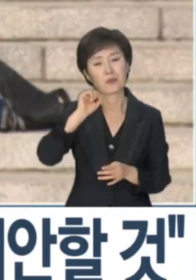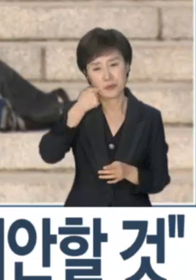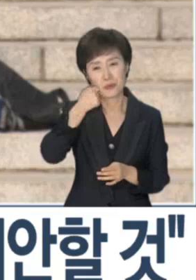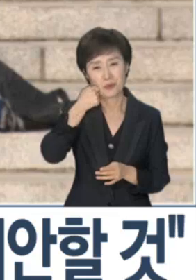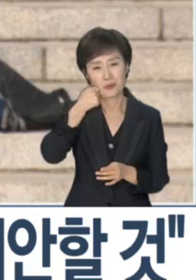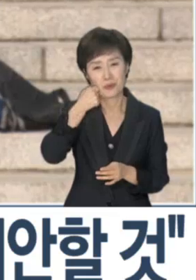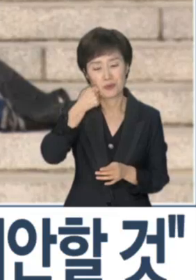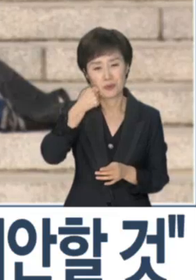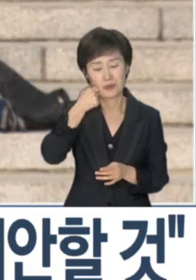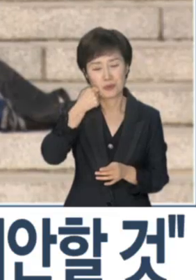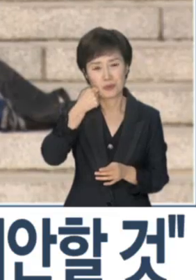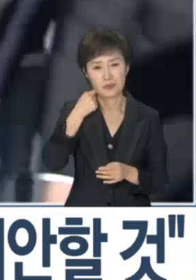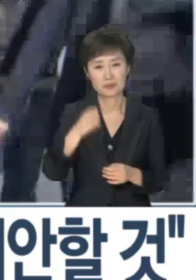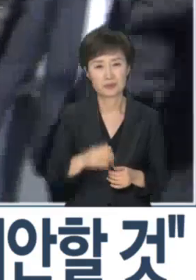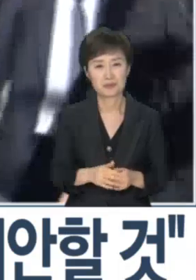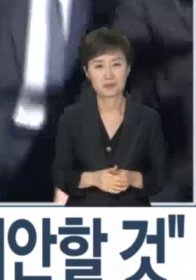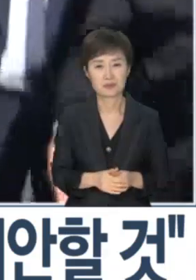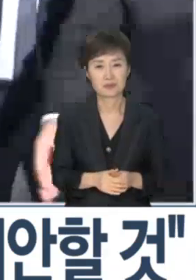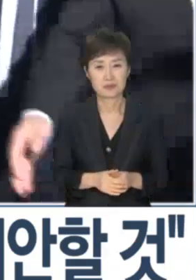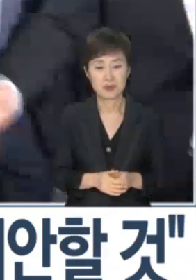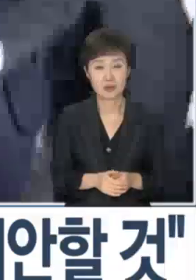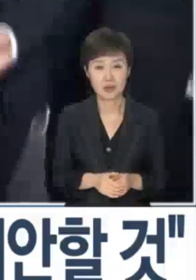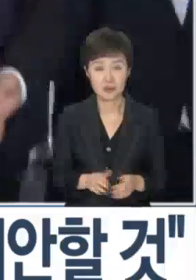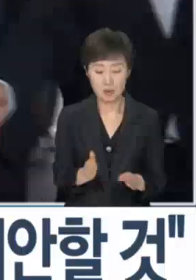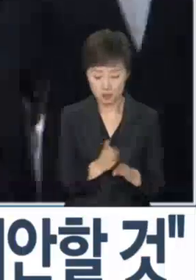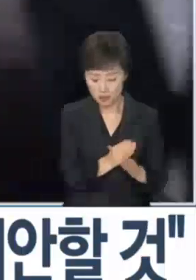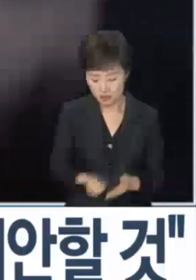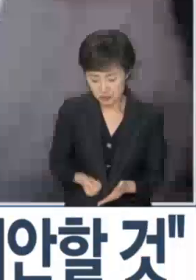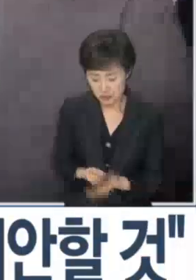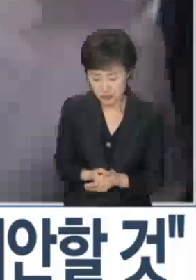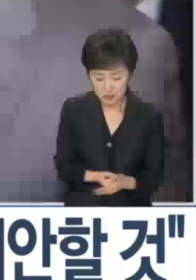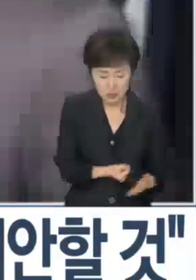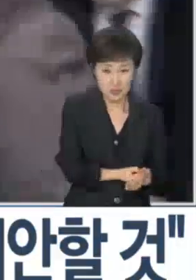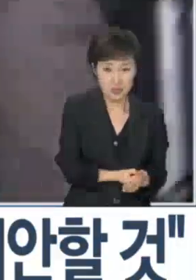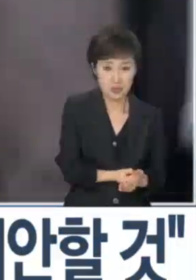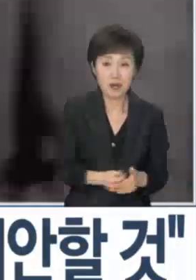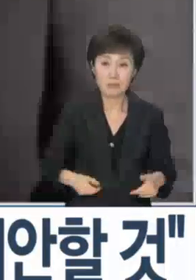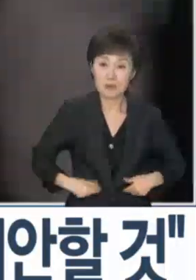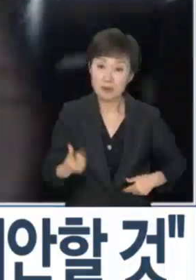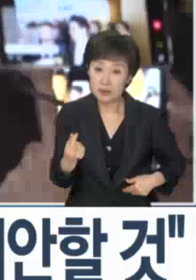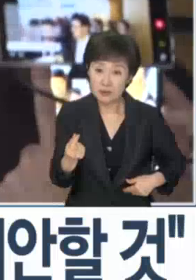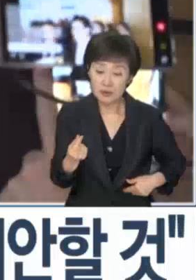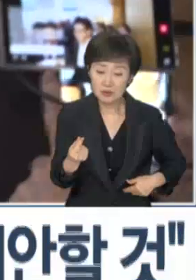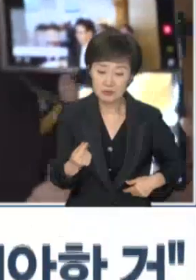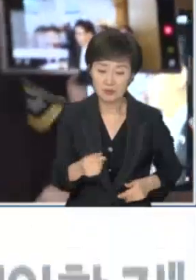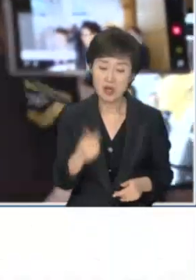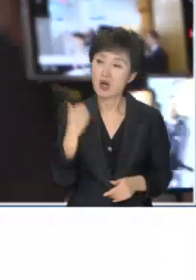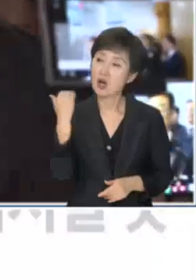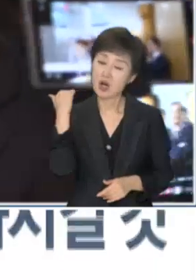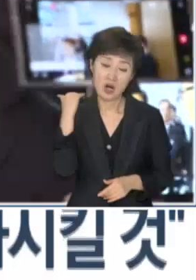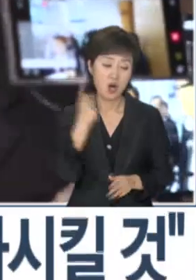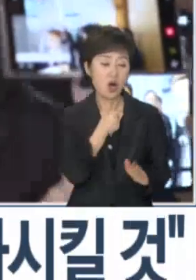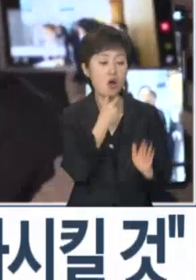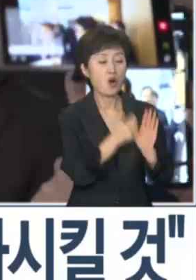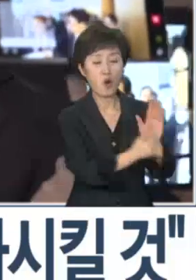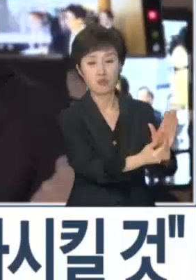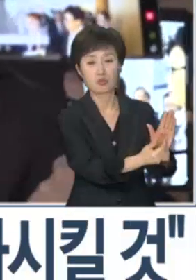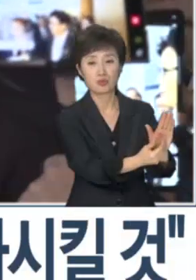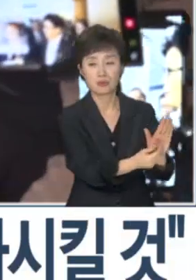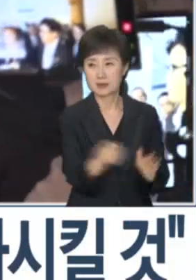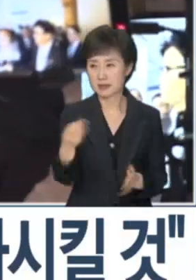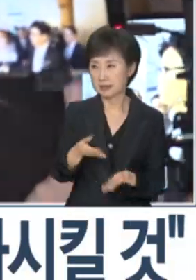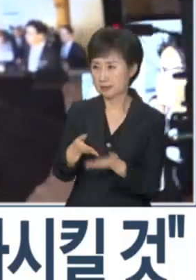그러면 양당간에 뭐 결단이 있어야 된다고 보는데, 제의 요구를 할 것이냐,